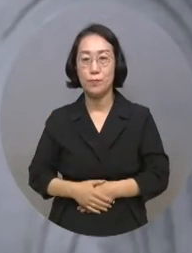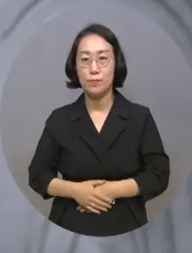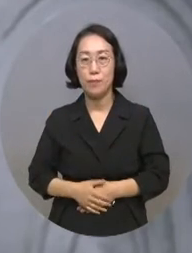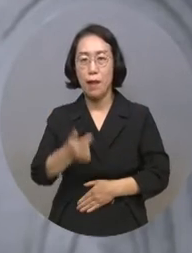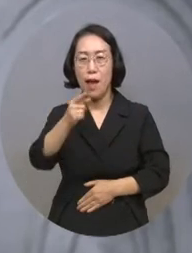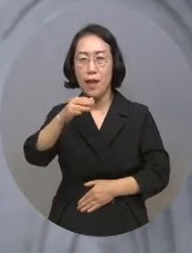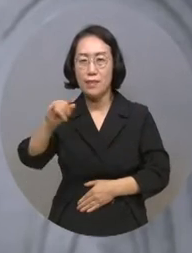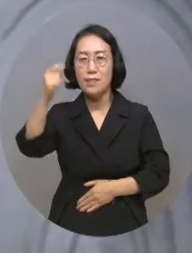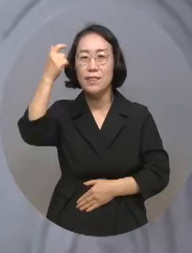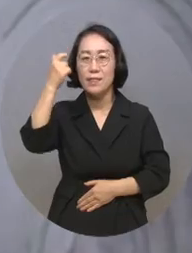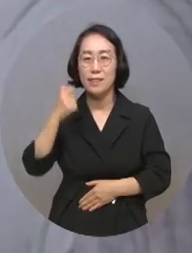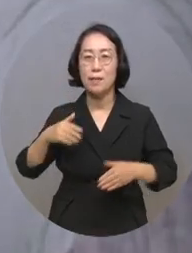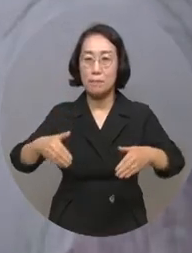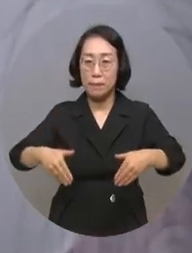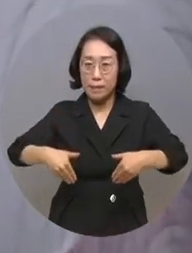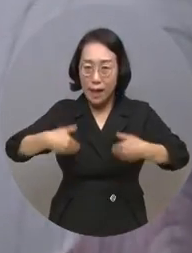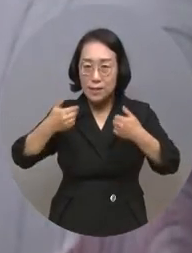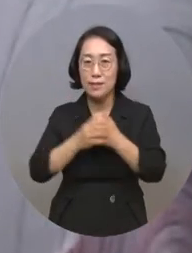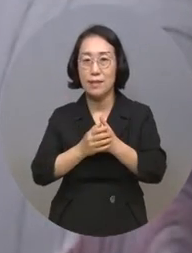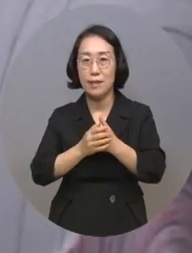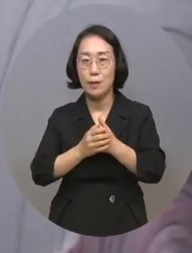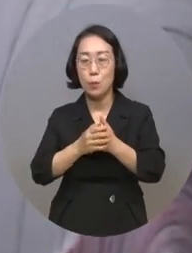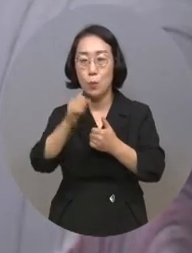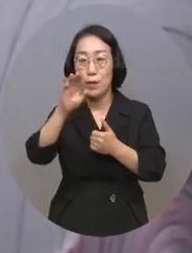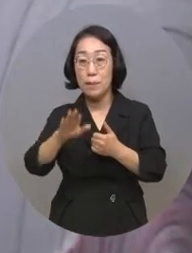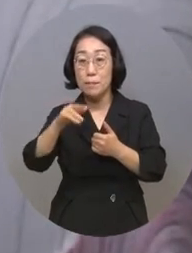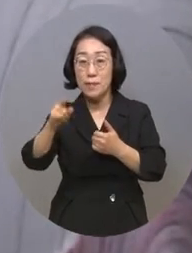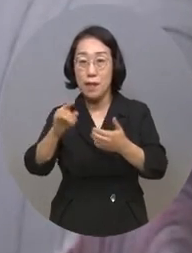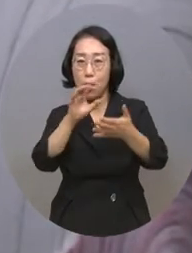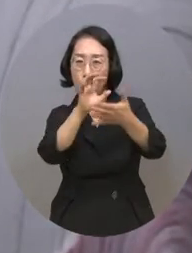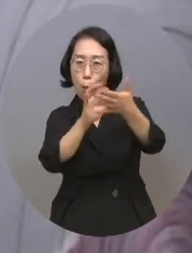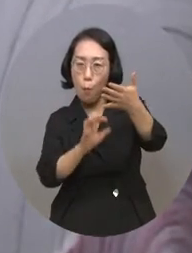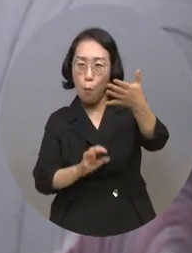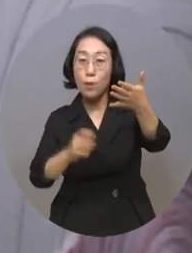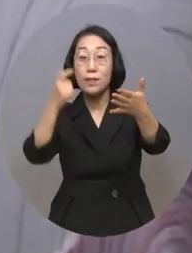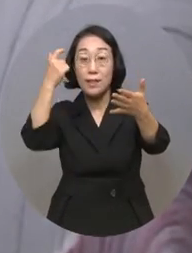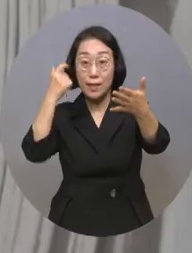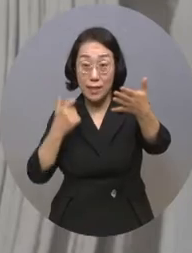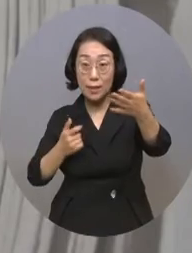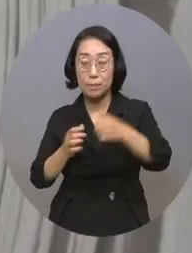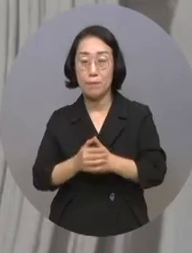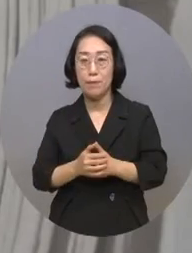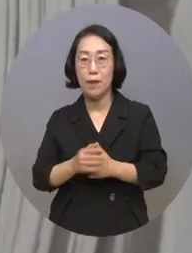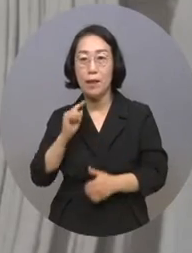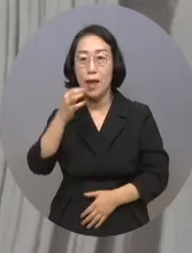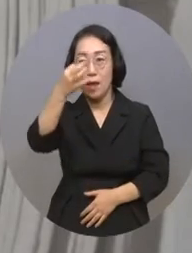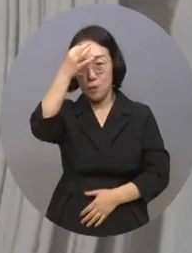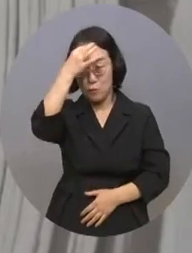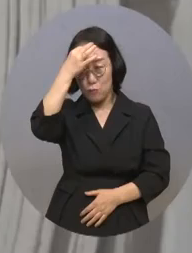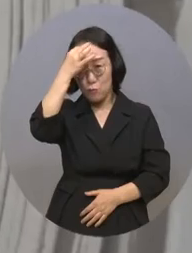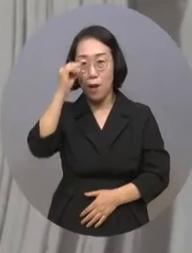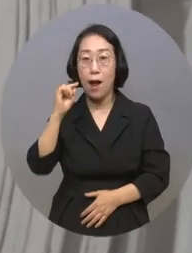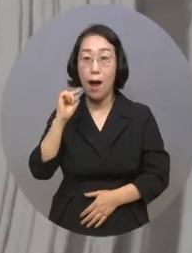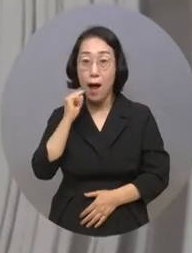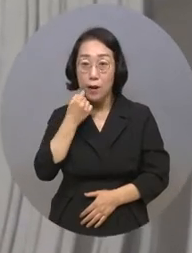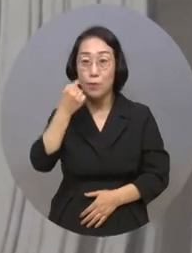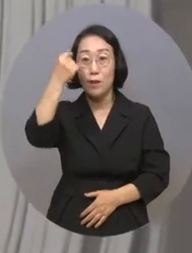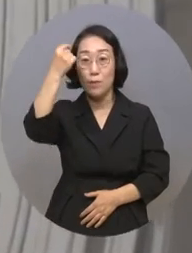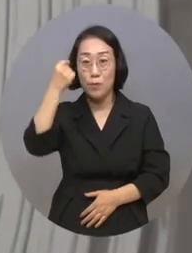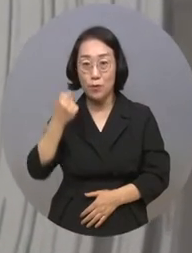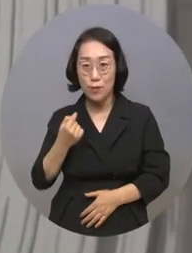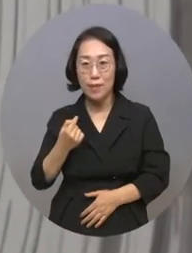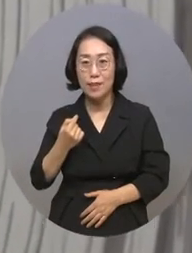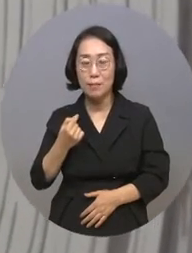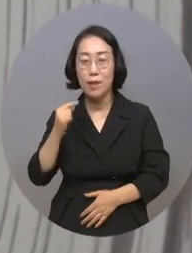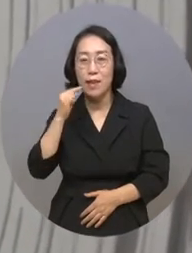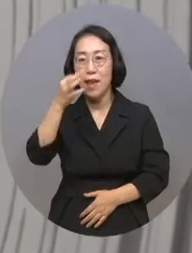한지 특유의 따스함과 입체감이 느껴지는 예술의 세계. 한지의 조형적 아름다움이 예술